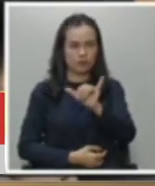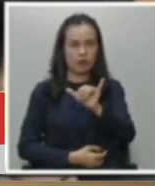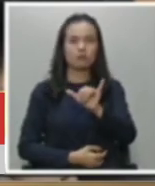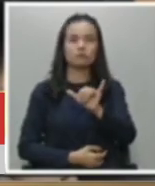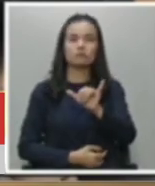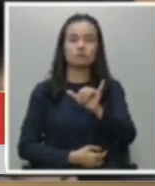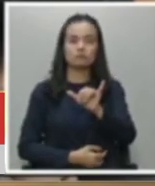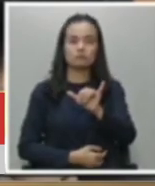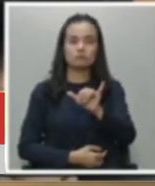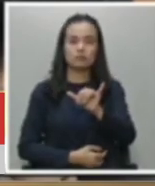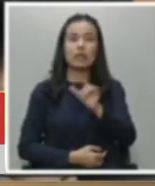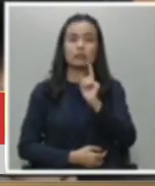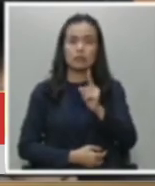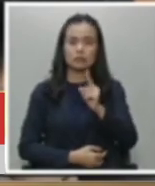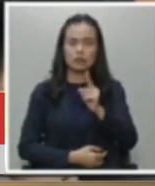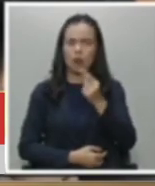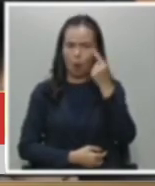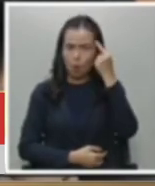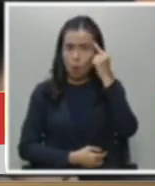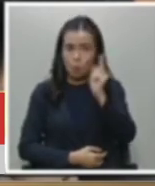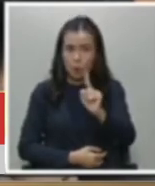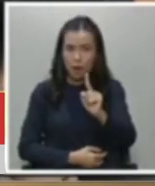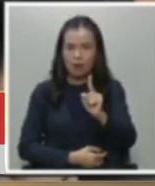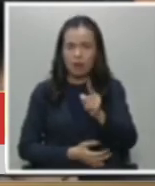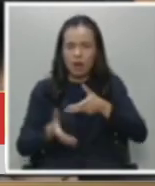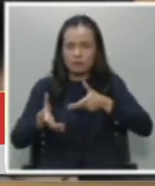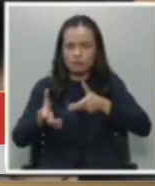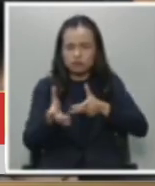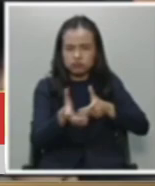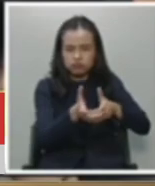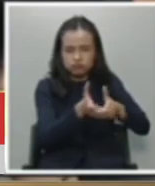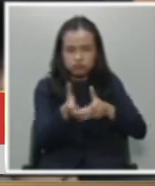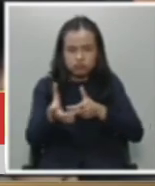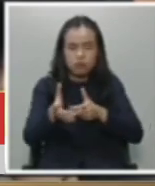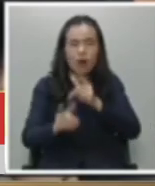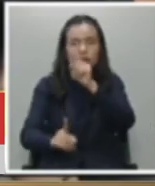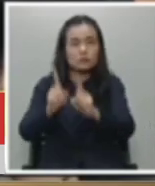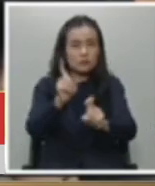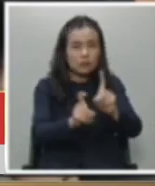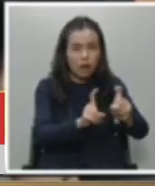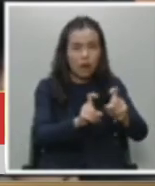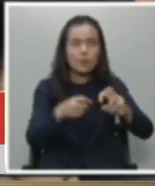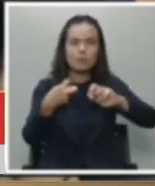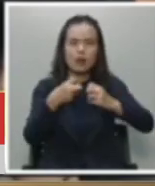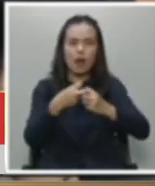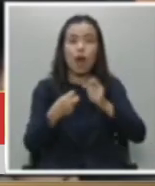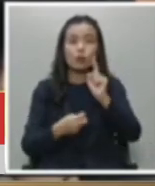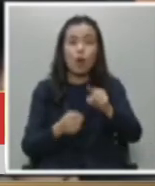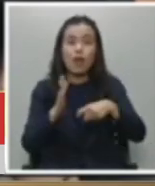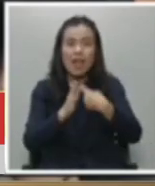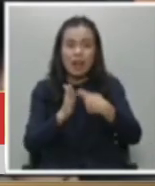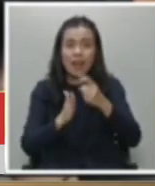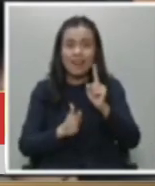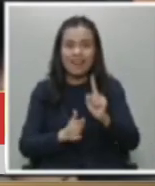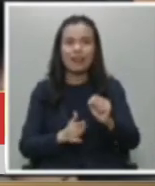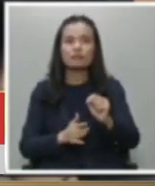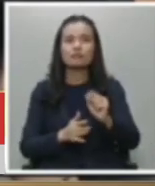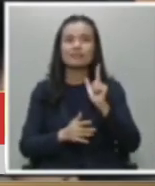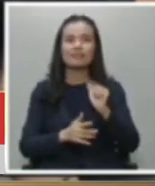ทั้งที่เป็นที่ทราบกันดีอยู่ว่าโศกนาฏกรรมครั้งนี้เกิดจาก สาเหตุหลักๆอยู่ส